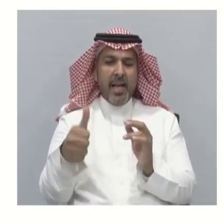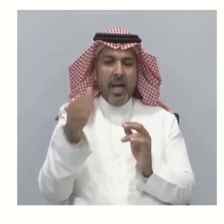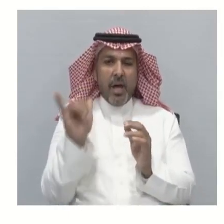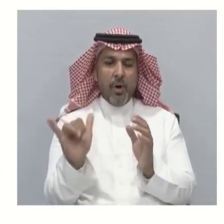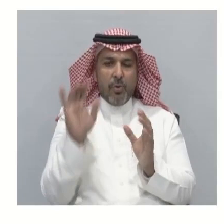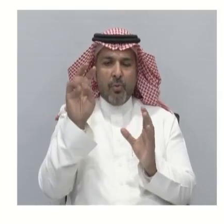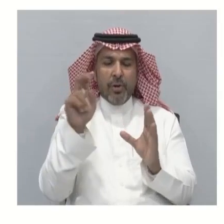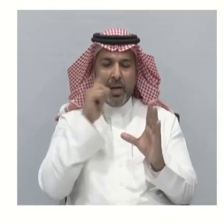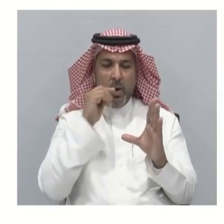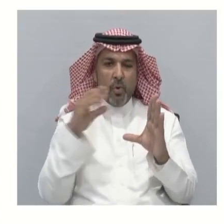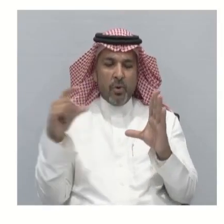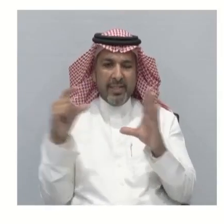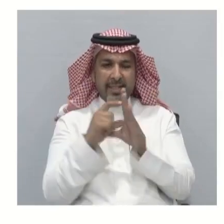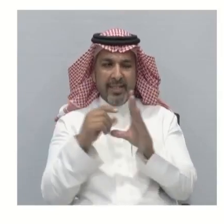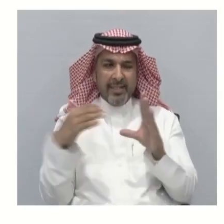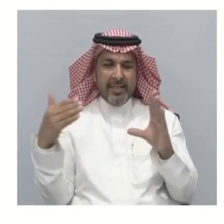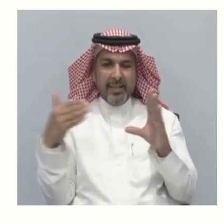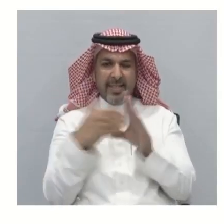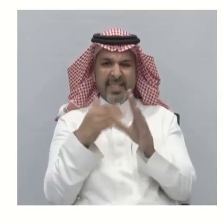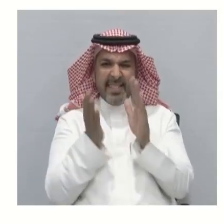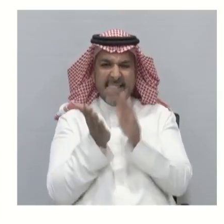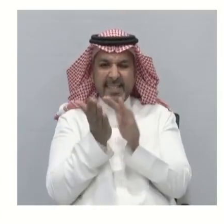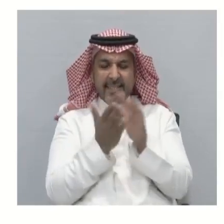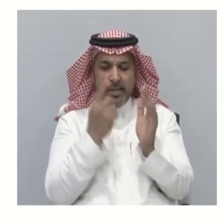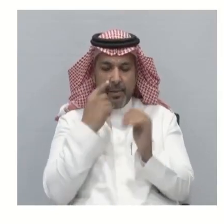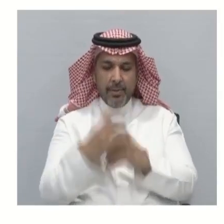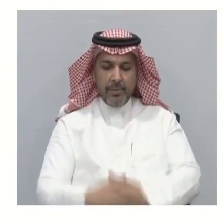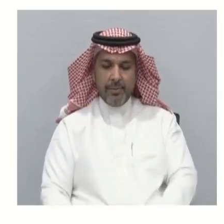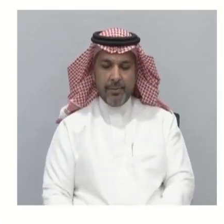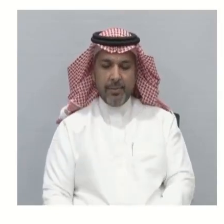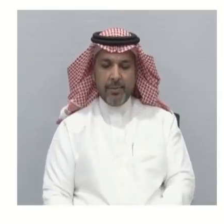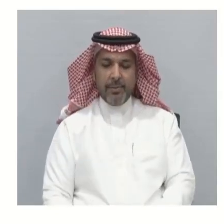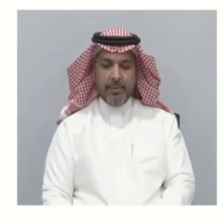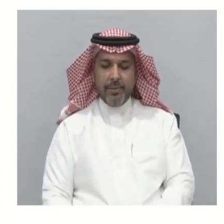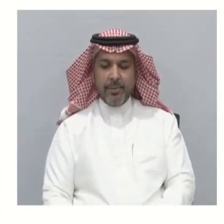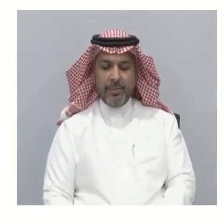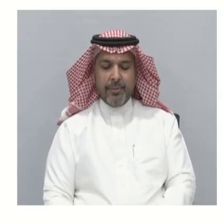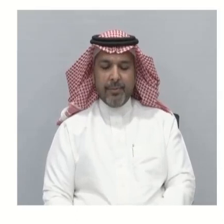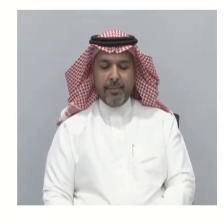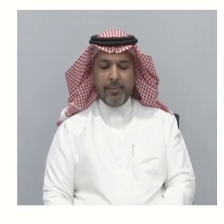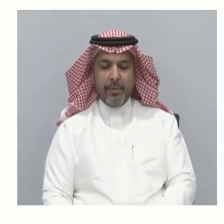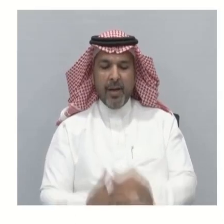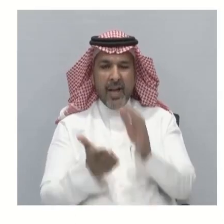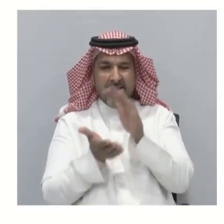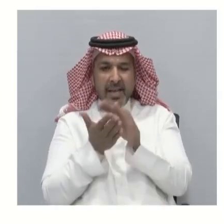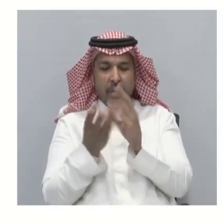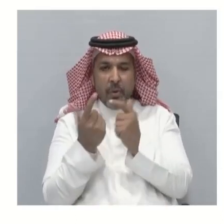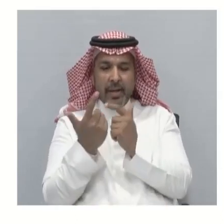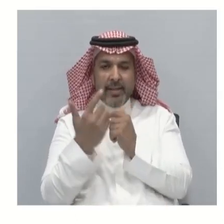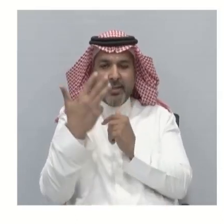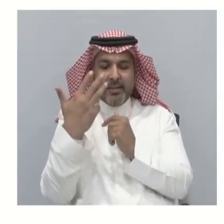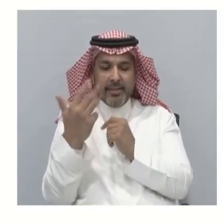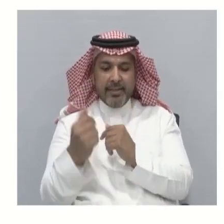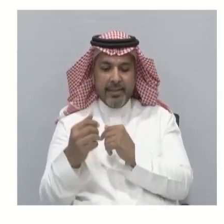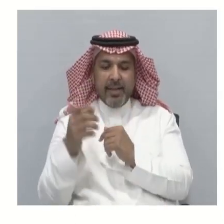زاويه عندي او اول زاويه طبعا مرتبه من الاصغر فبالتالي اب ابدا بايش باصغر زاويه عندي الزاويه